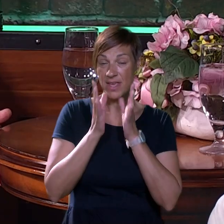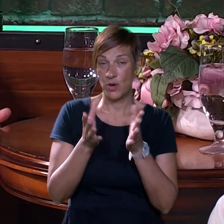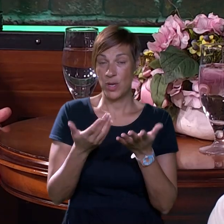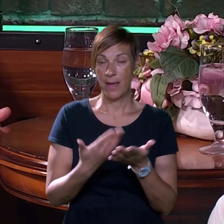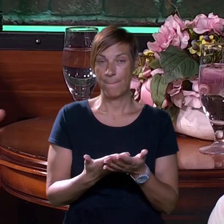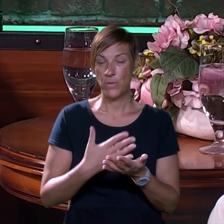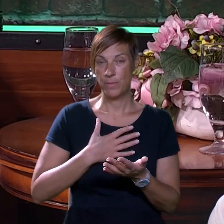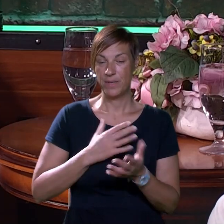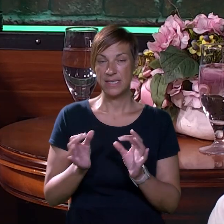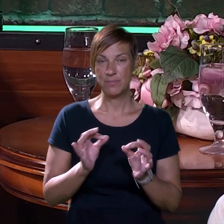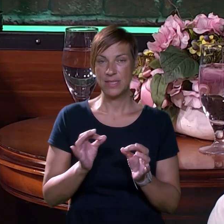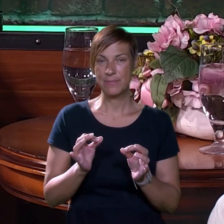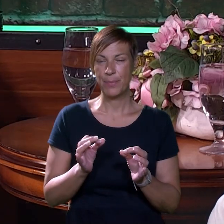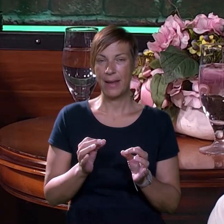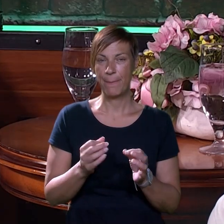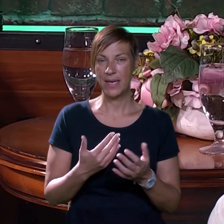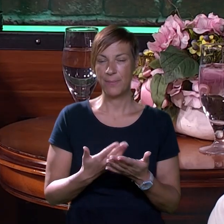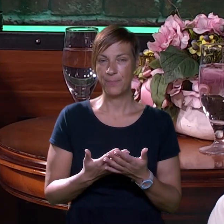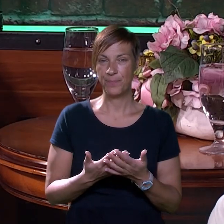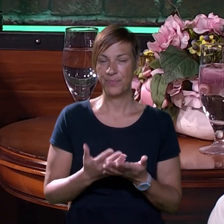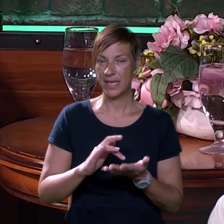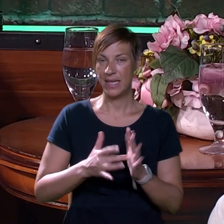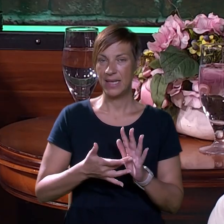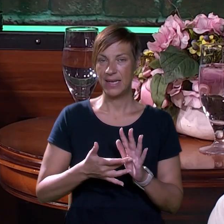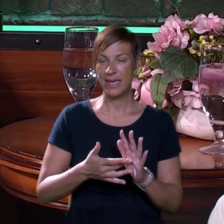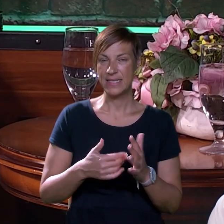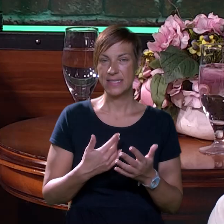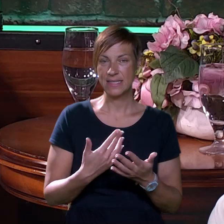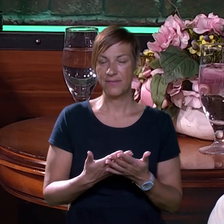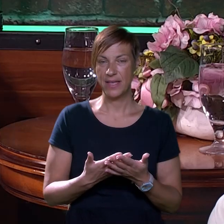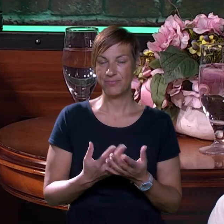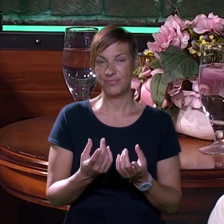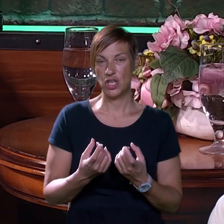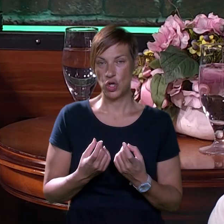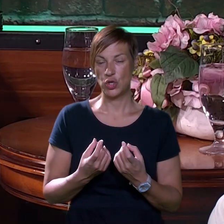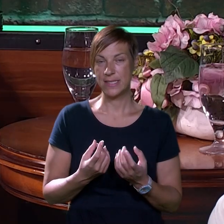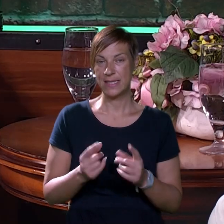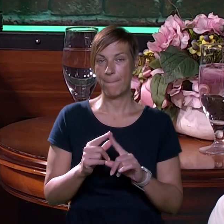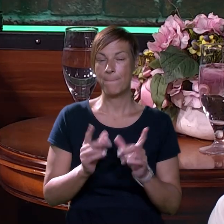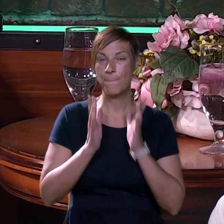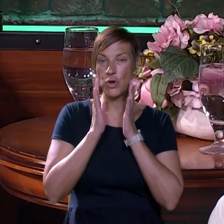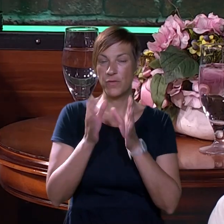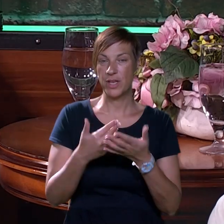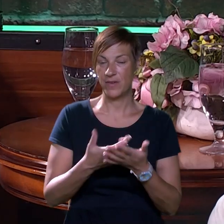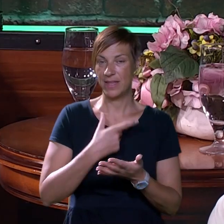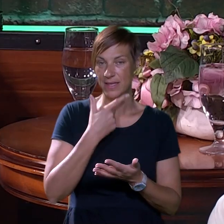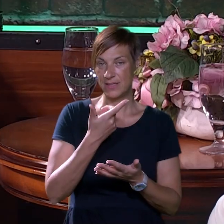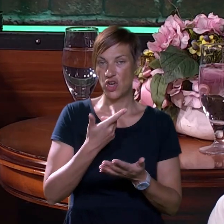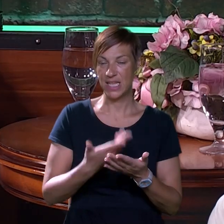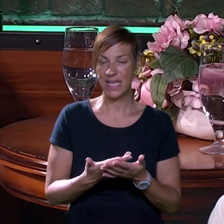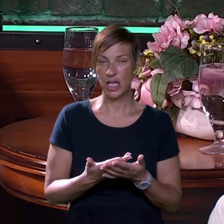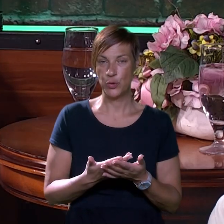vjerujemo. Mi smo spremni na sve osim povjerovati